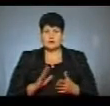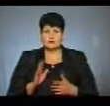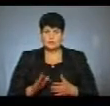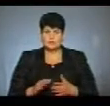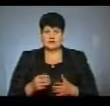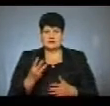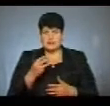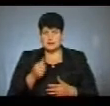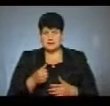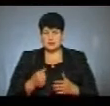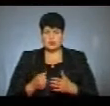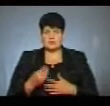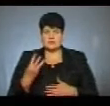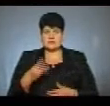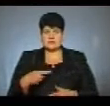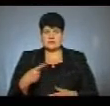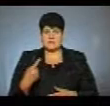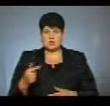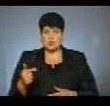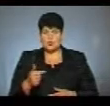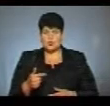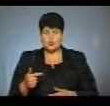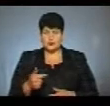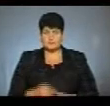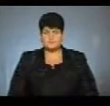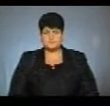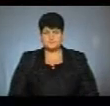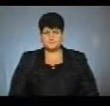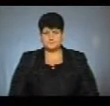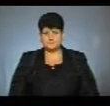Україні 3 місяці до 31 грудня, каже Тетяна Лацік.